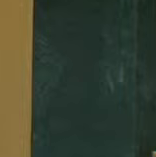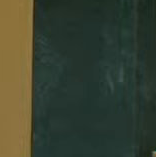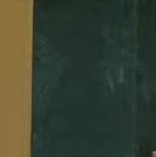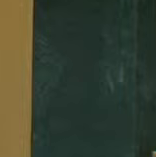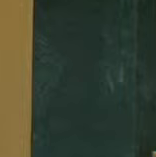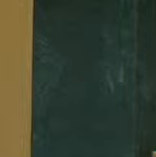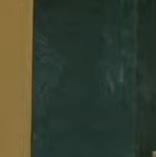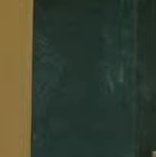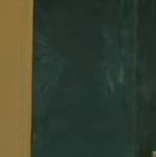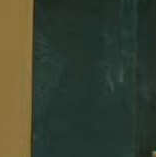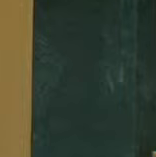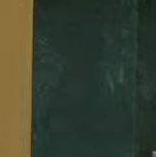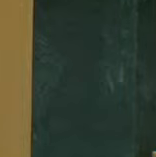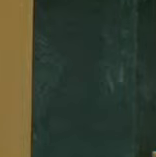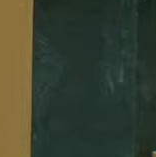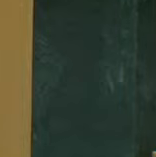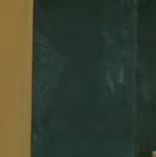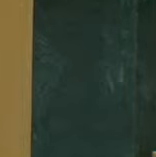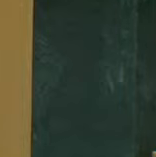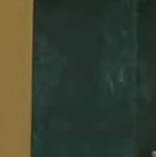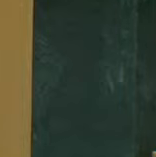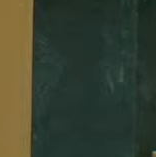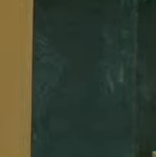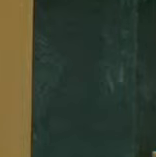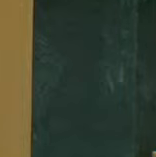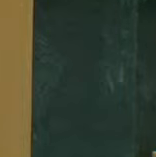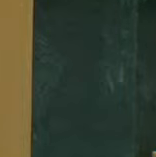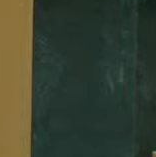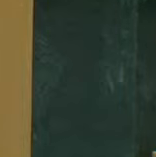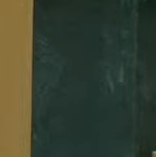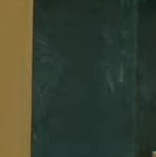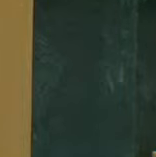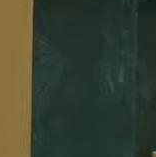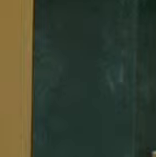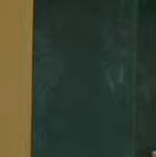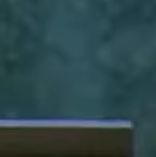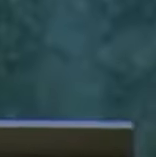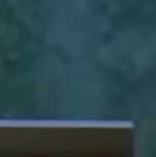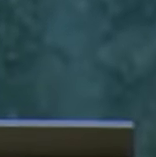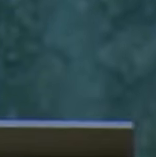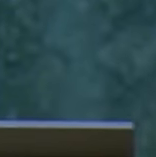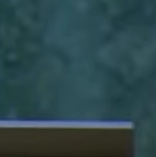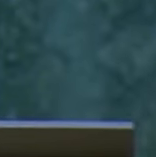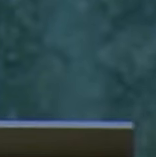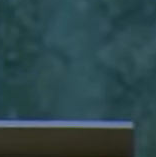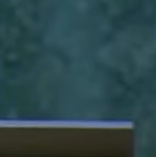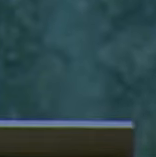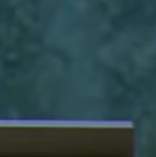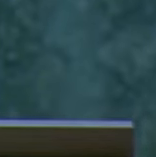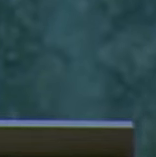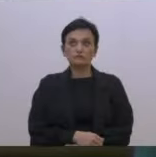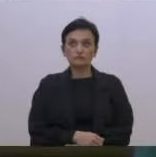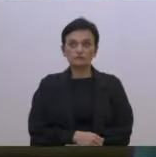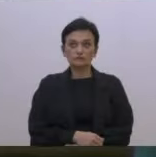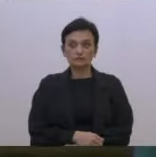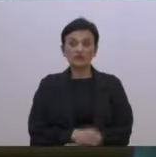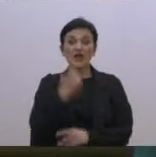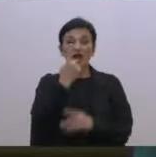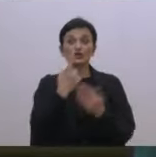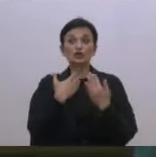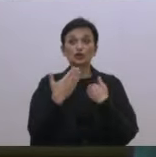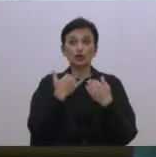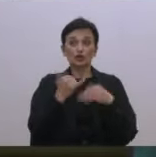ყრა უფლებამოსილის ცნობაზე და მე ისე გვექნება ტექნიკური შესვენება სისტემის განათურთვისთვის, ამიტომ ერთი კენჭის ყრა ბანკ